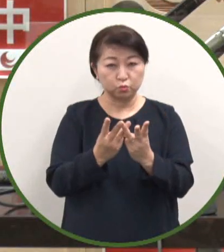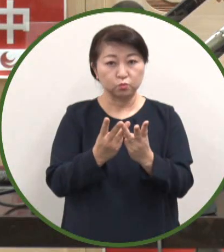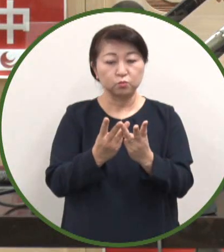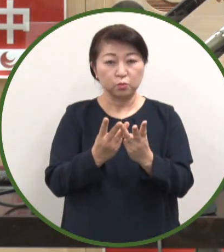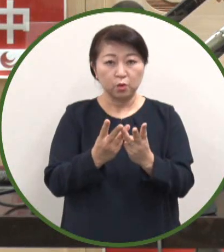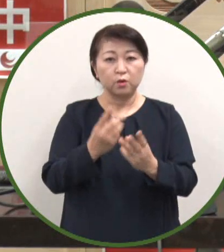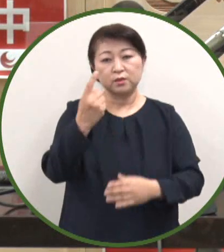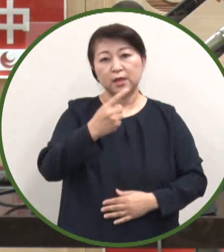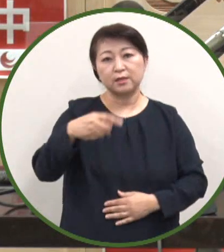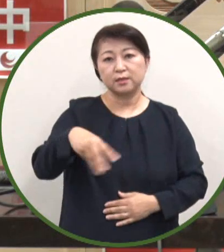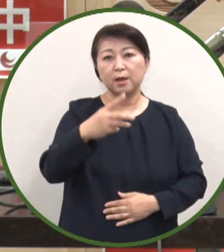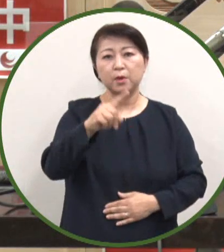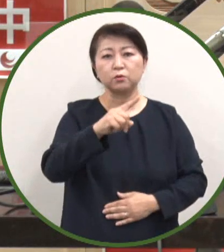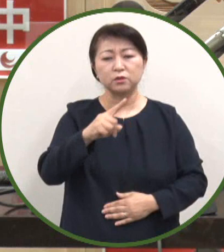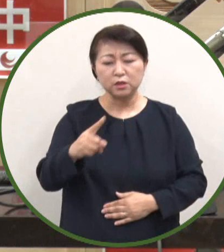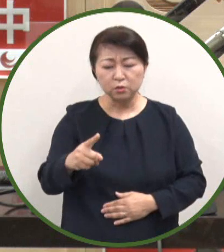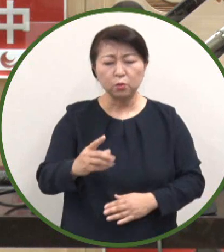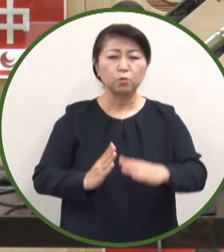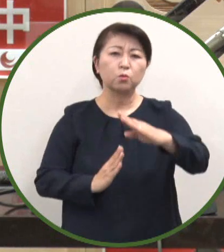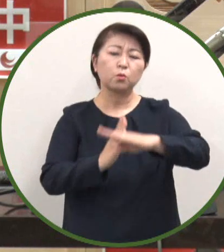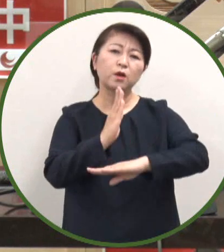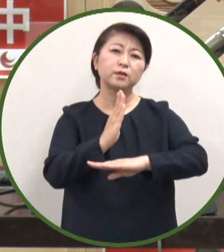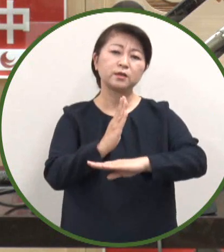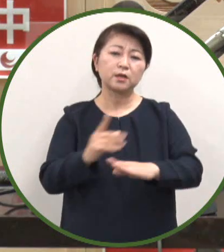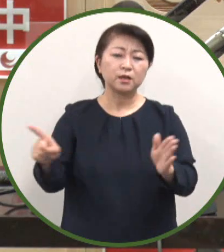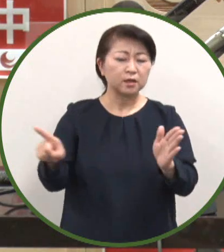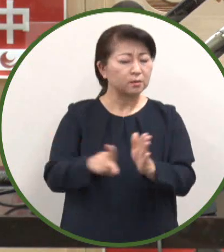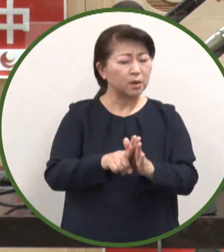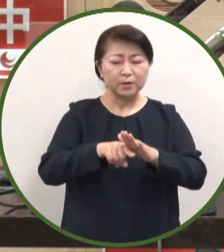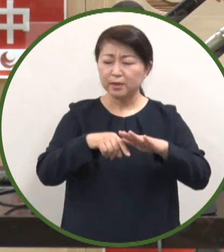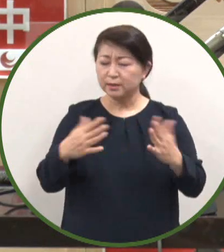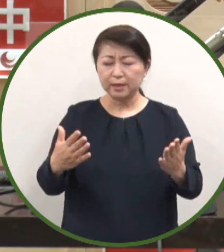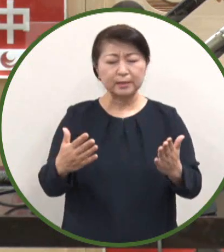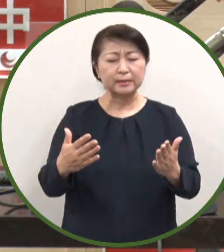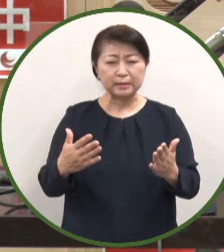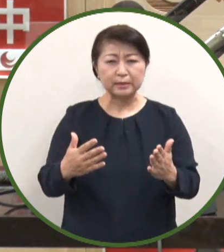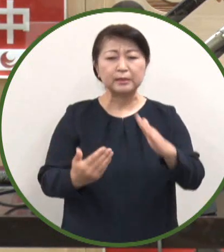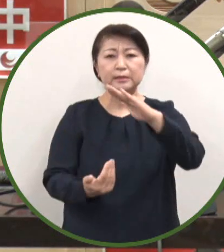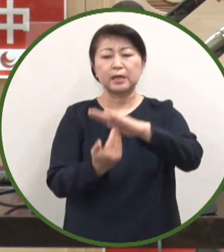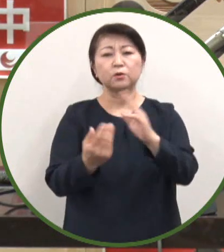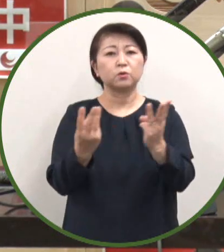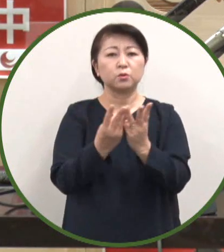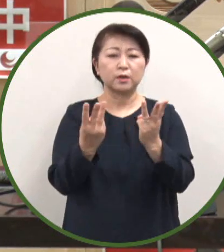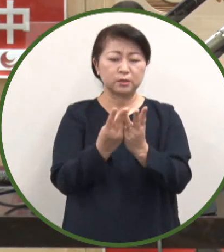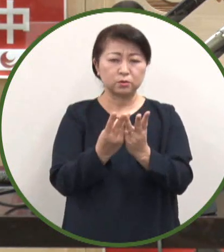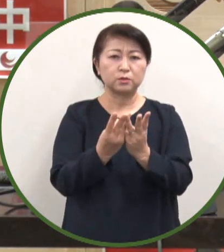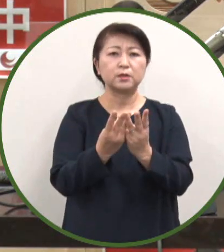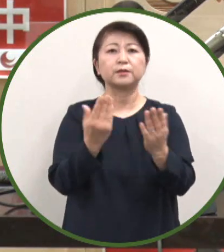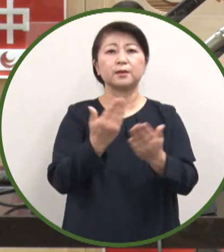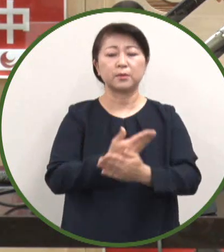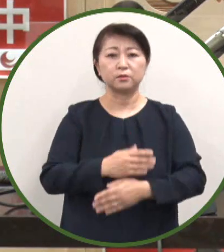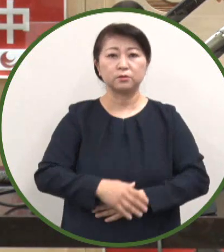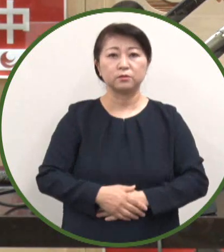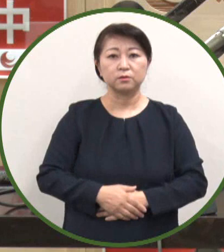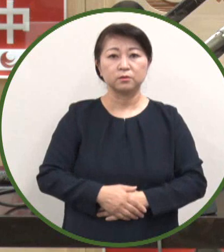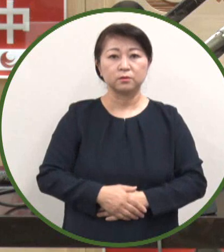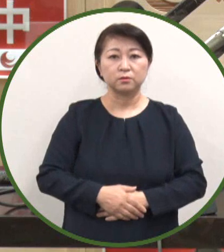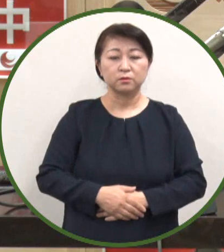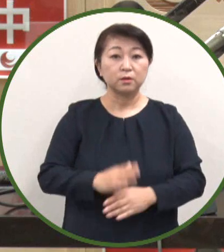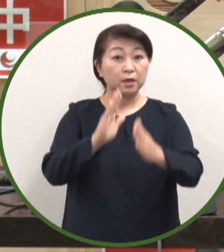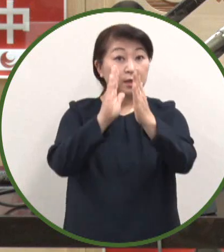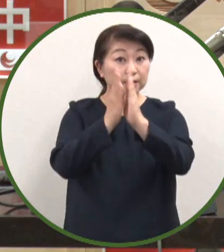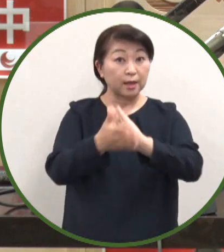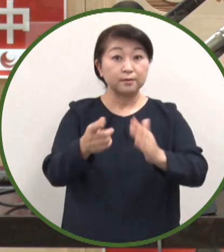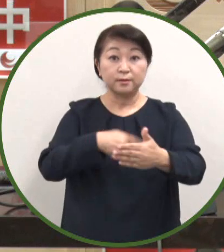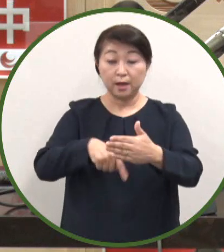人を超えておりまして、過去最大の感染拡大といえる状況です。県内各市町の感